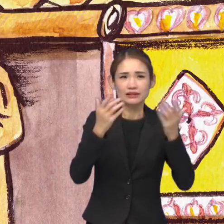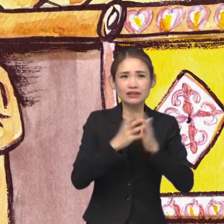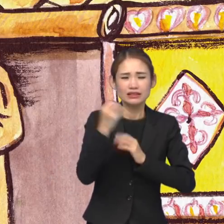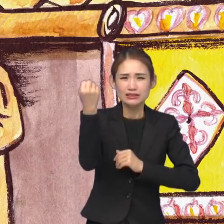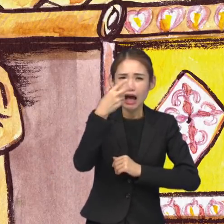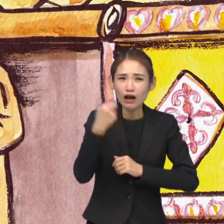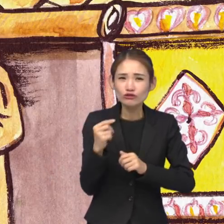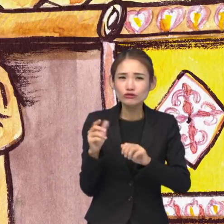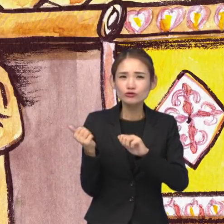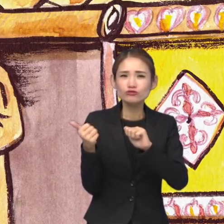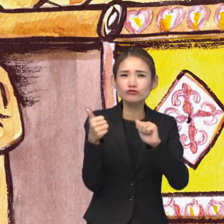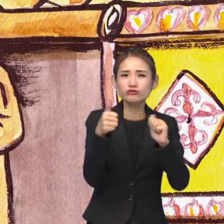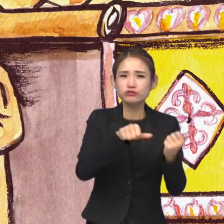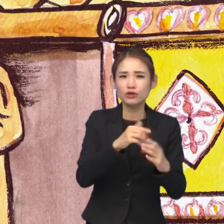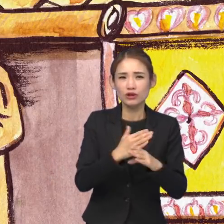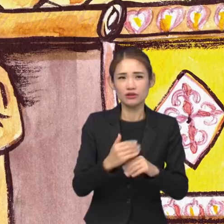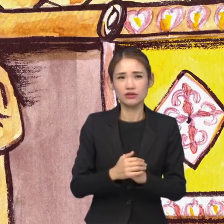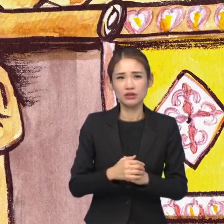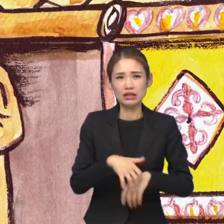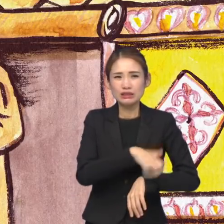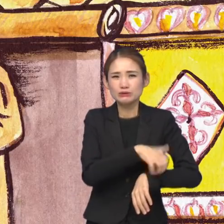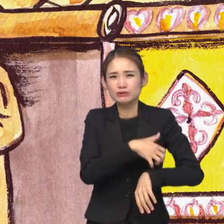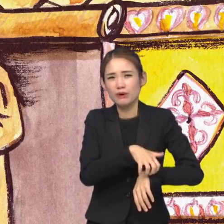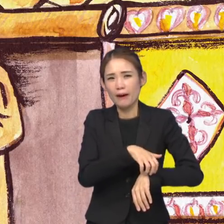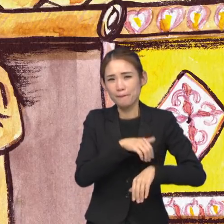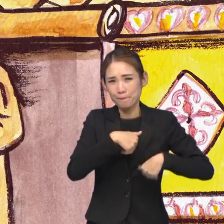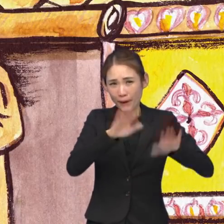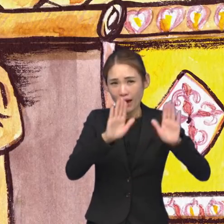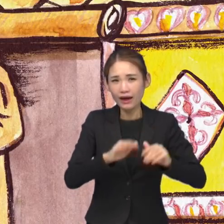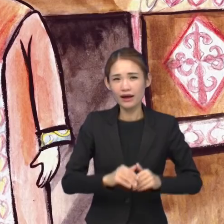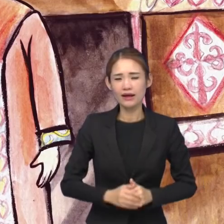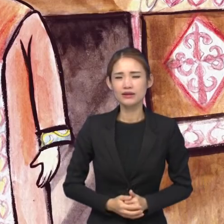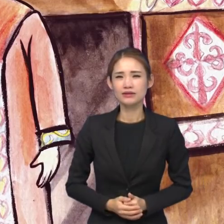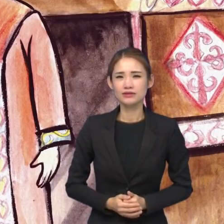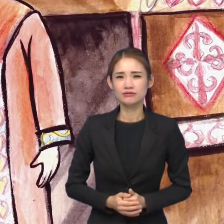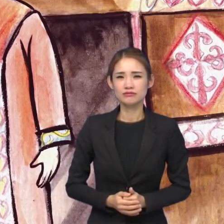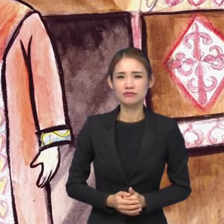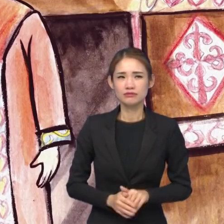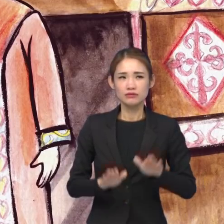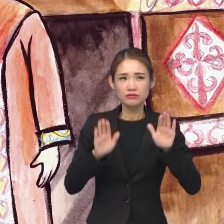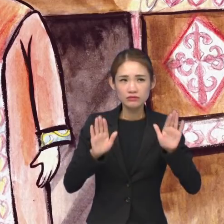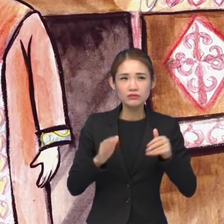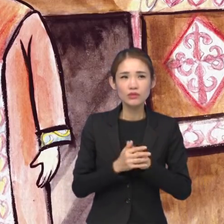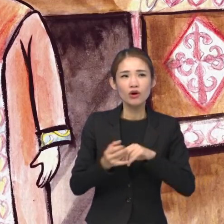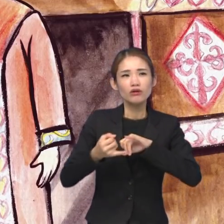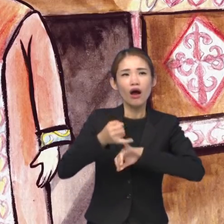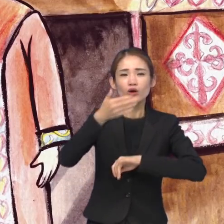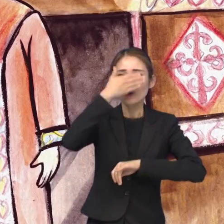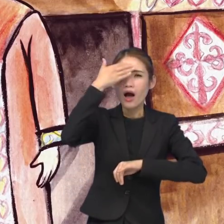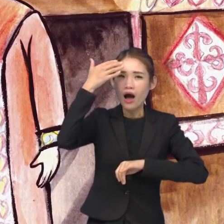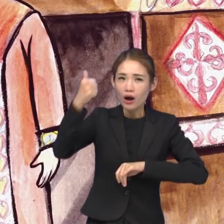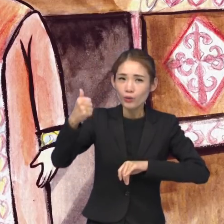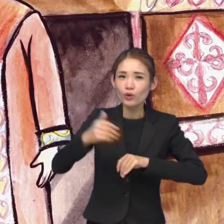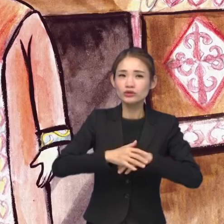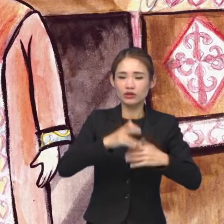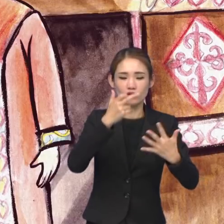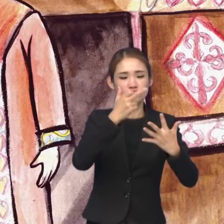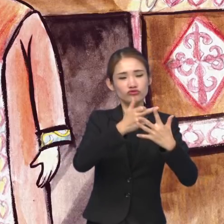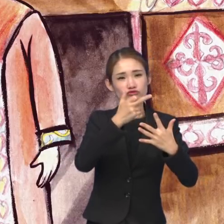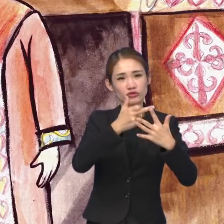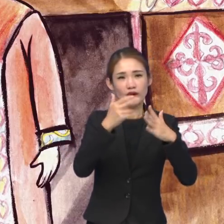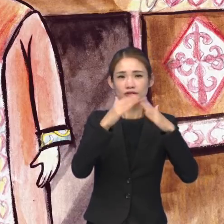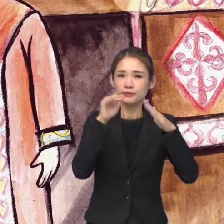죽어가고 있어 g 귀찮게 하지 말고 어서 가 이번에는 약속 할아버지가 둘째 내지